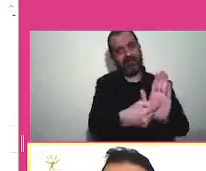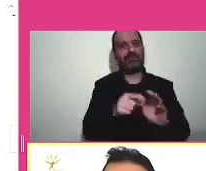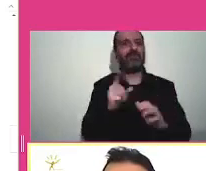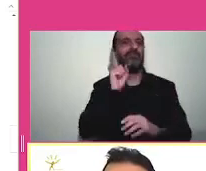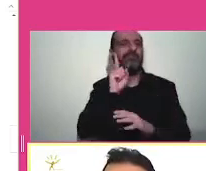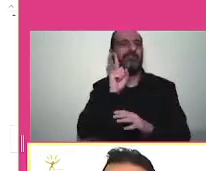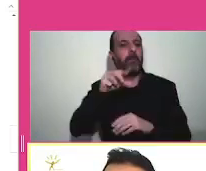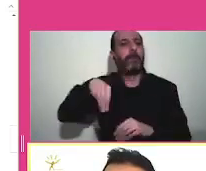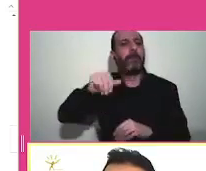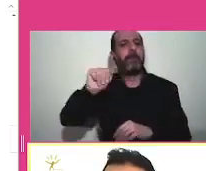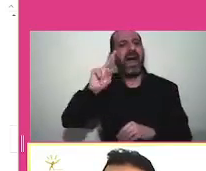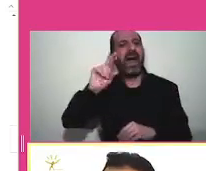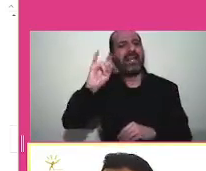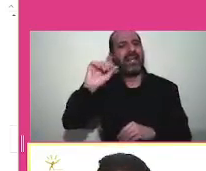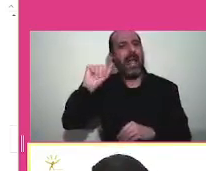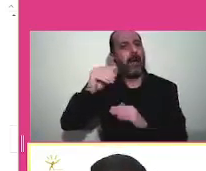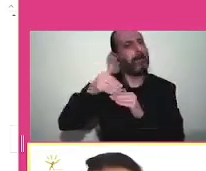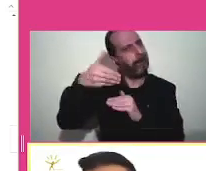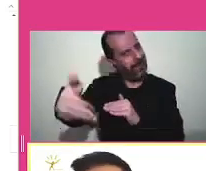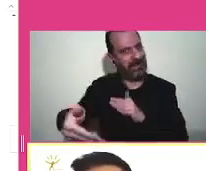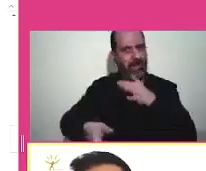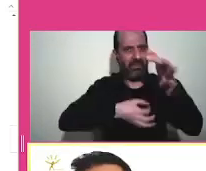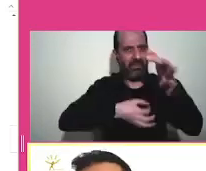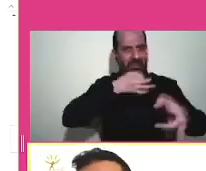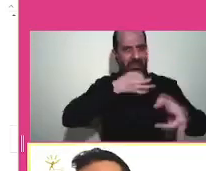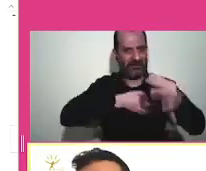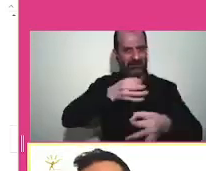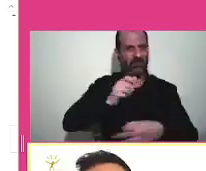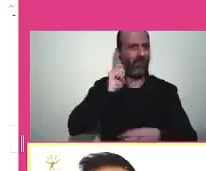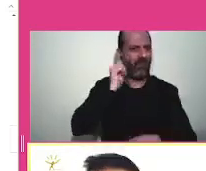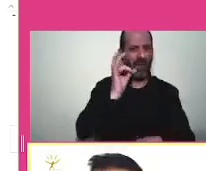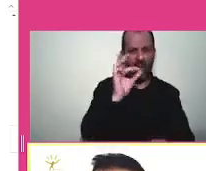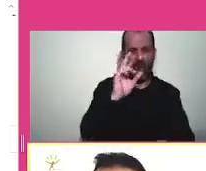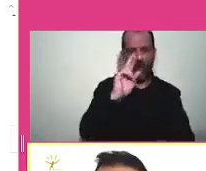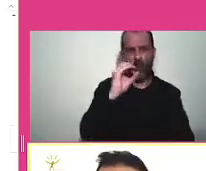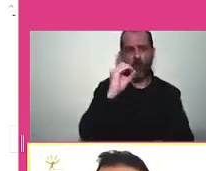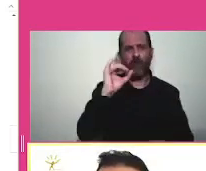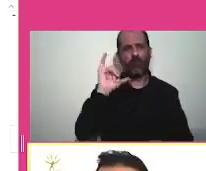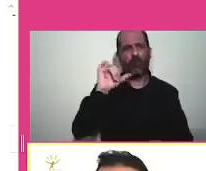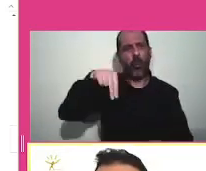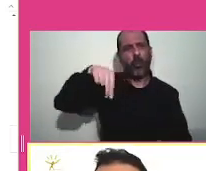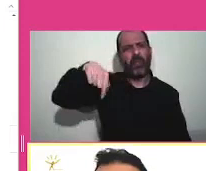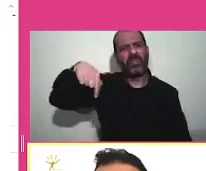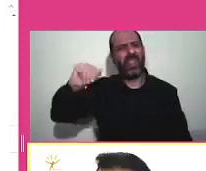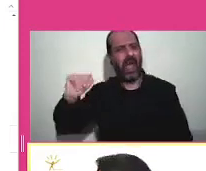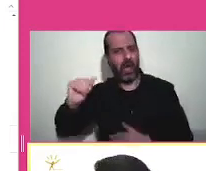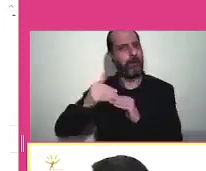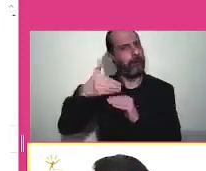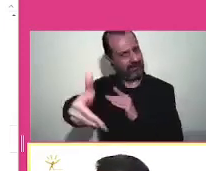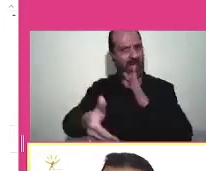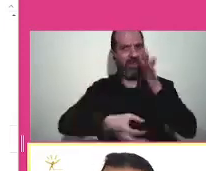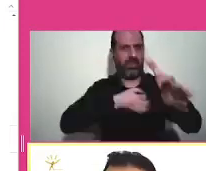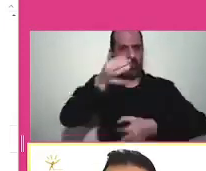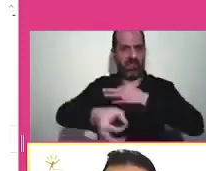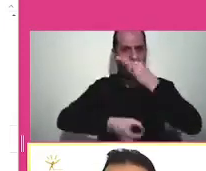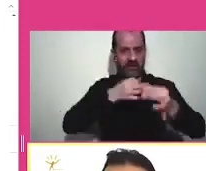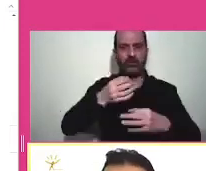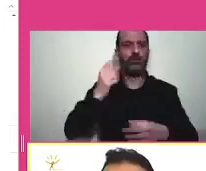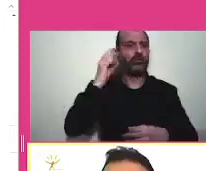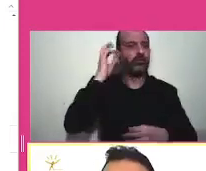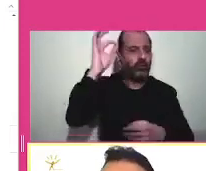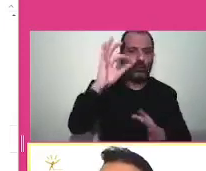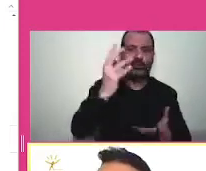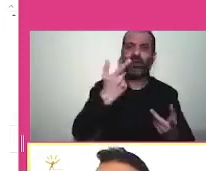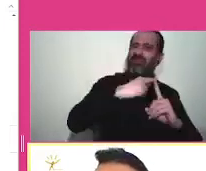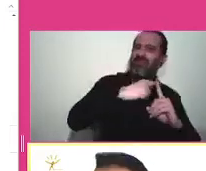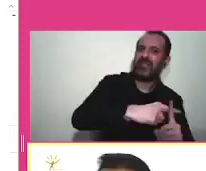αναφέρει, η Μαρία Φρούντα, εξηγώντας πιο πολύ το ρόλο του παιχνιδιού, το θετικό ρόλο του παιχνιδιού στην τρίτη ηλικία, αλλά